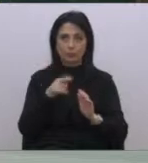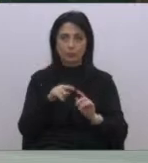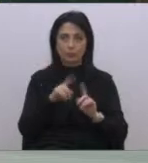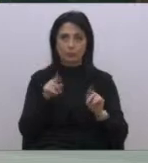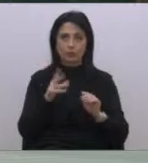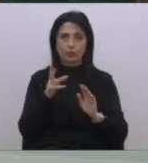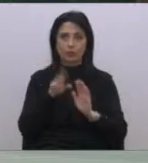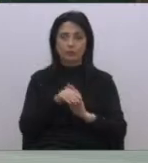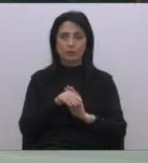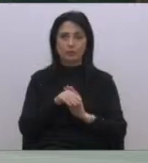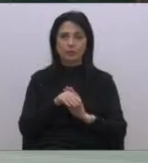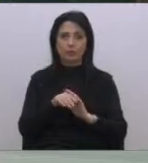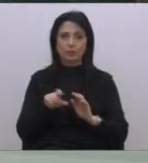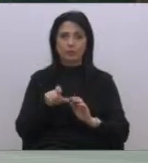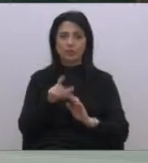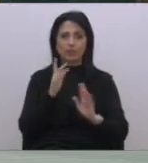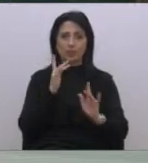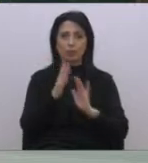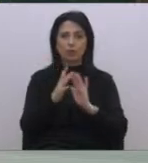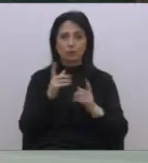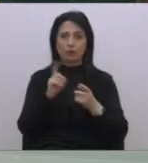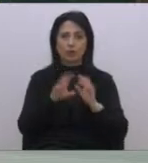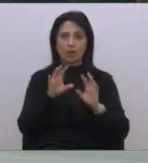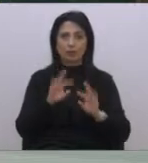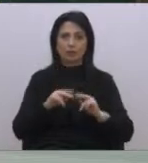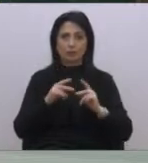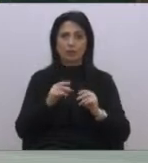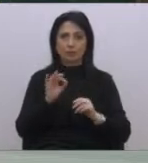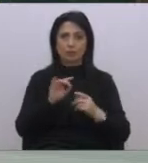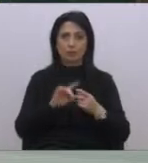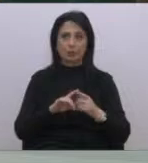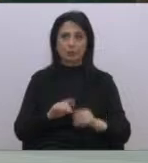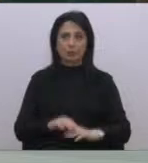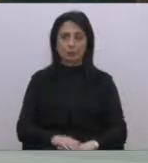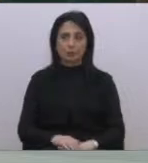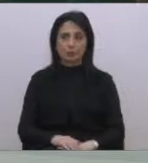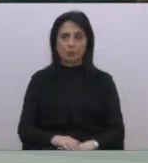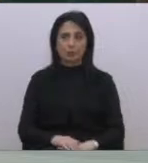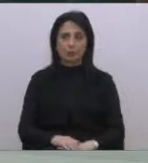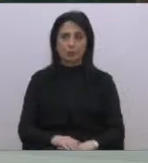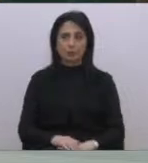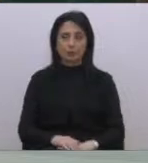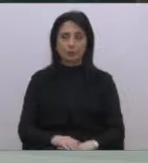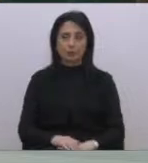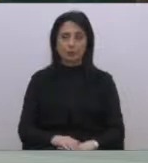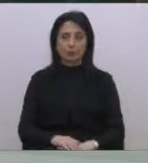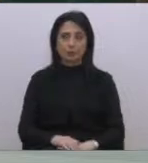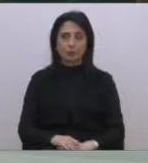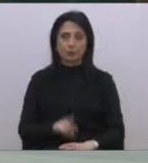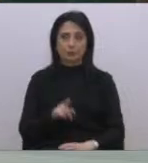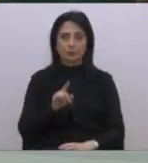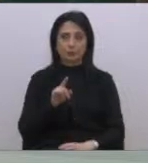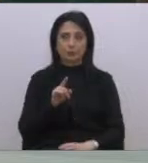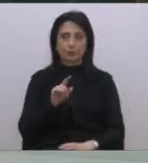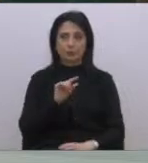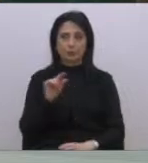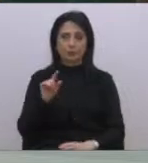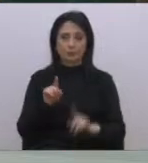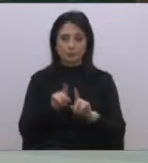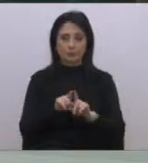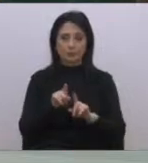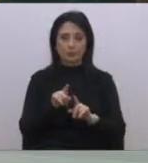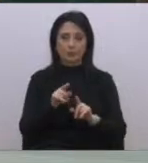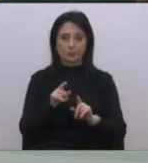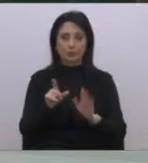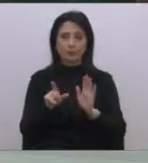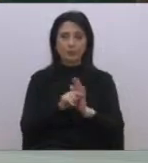პაკეტში შემოვალი საგზაო მოძრაობის შესახებ კანონში ცვლილების თაობაზე პროექტი. Aghnishnul mukhshi tsa svatkvat